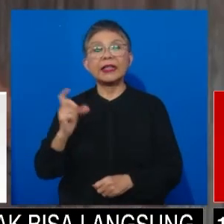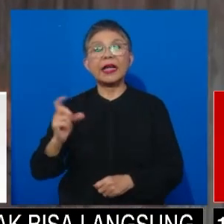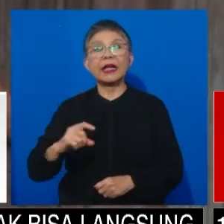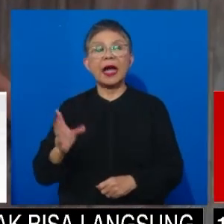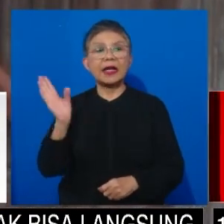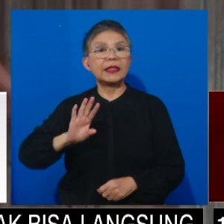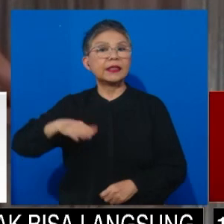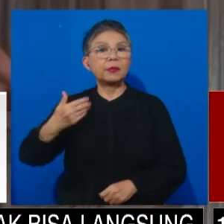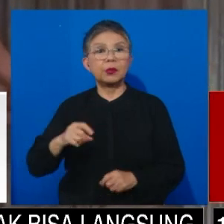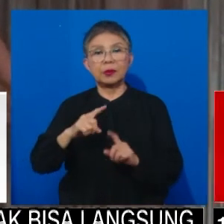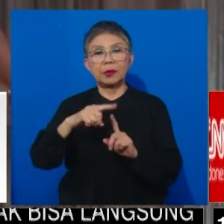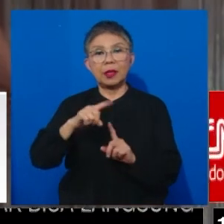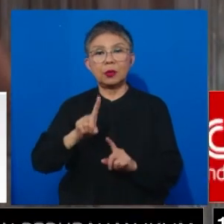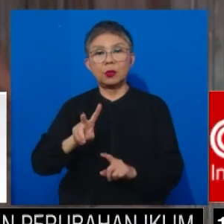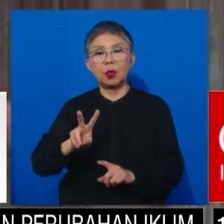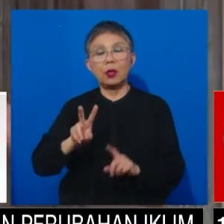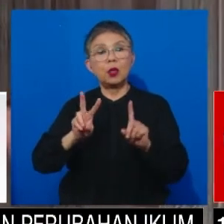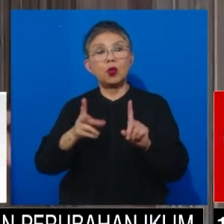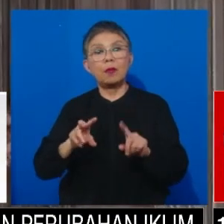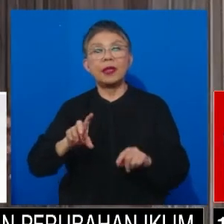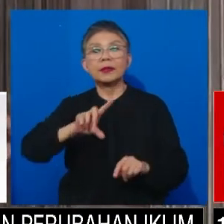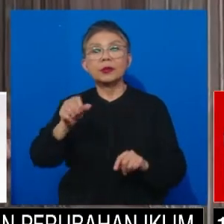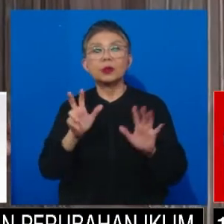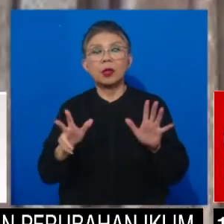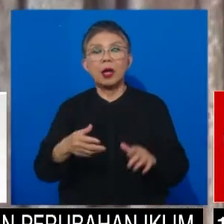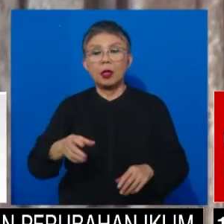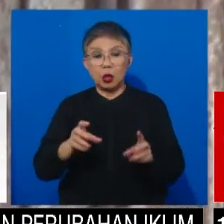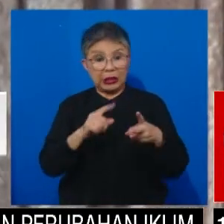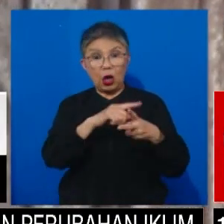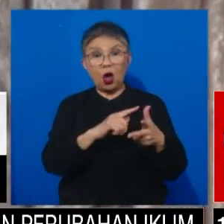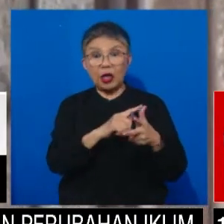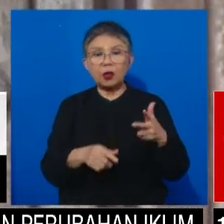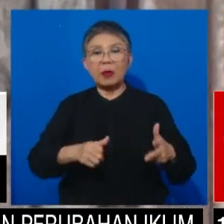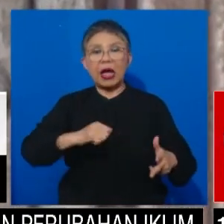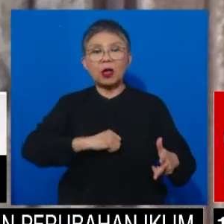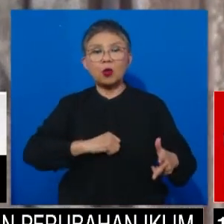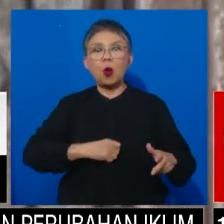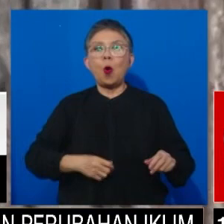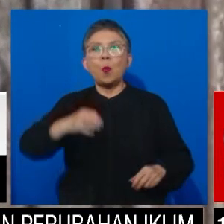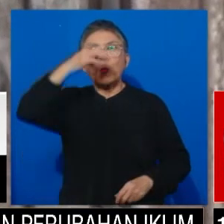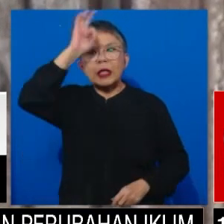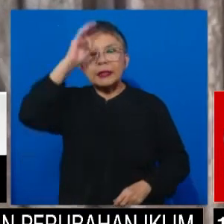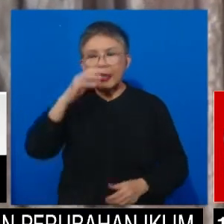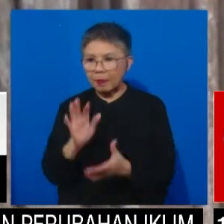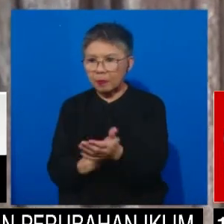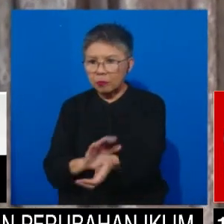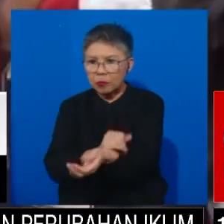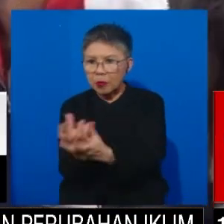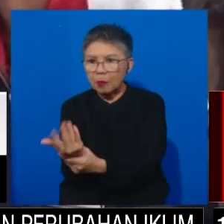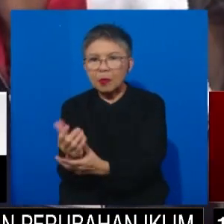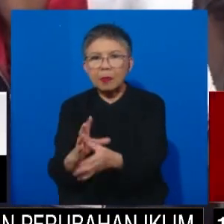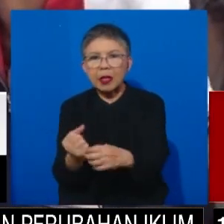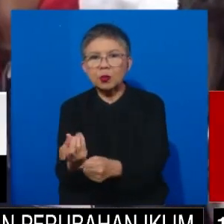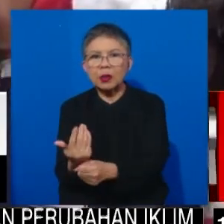Sabtu 12 Agustus. Para pelaku mengaku polisi dan memeras keluarga korban dengan meminta 50 juta